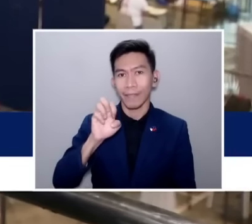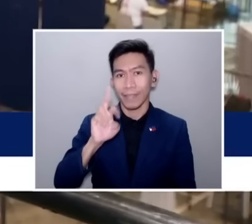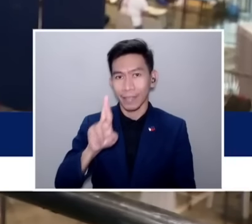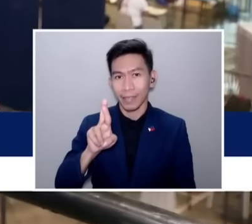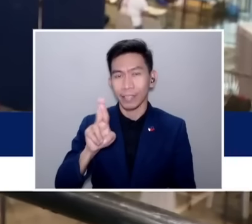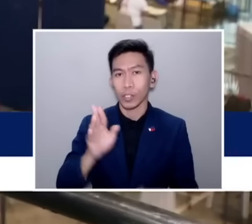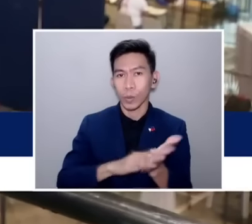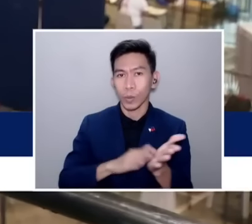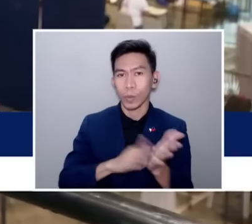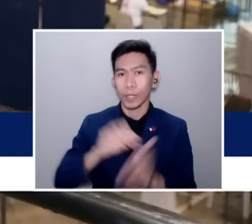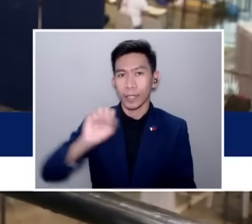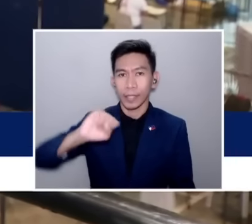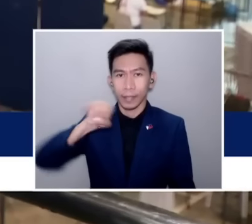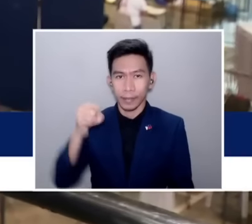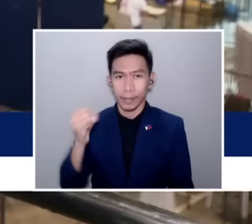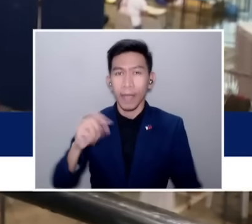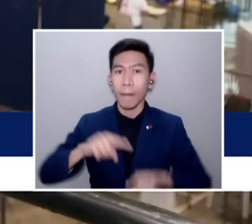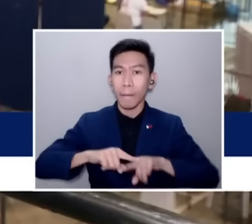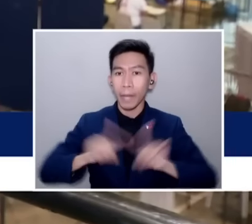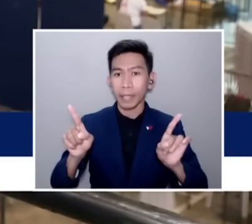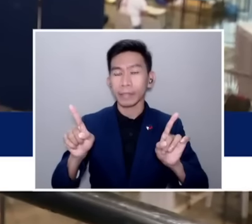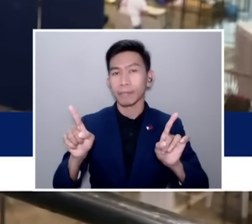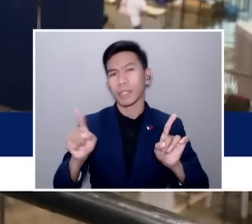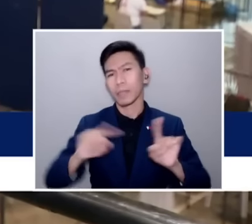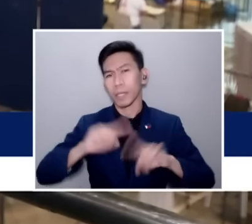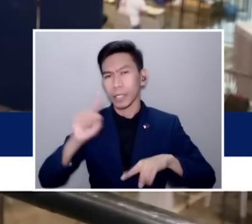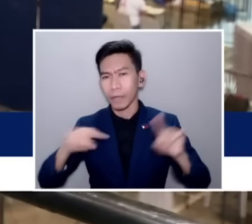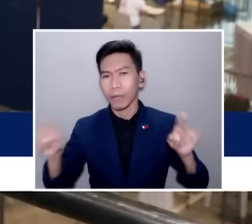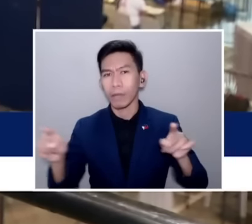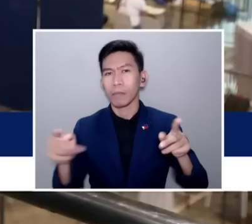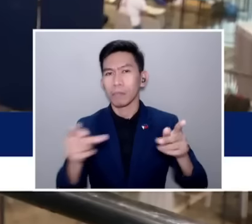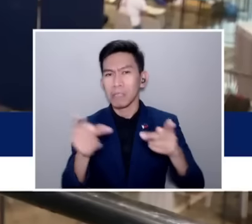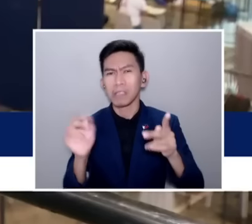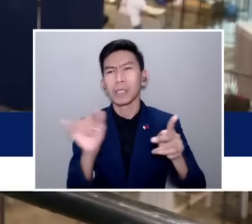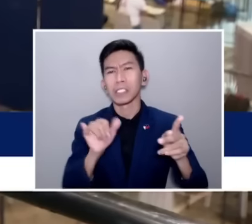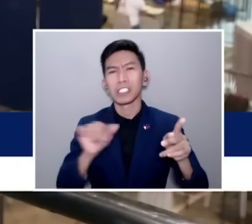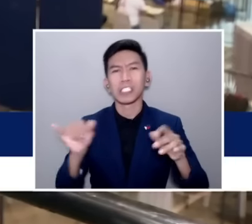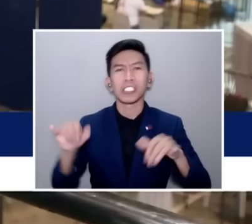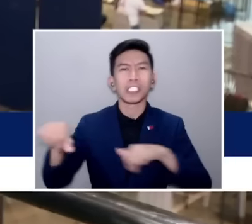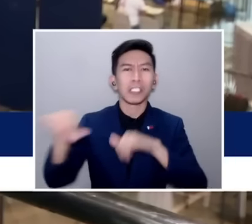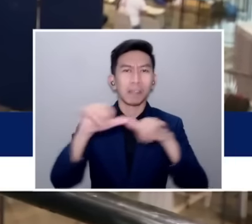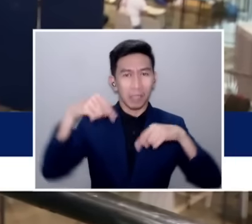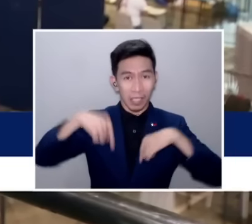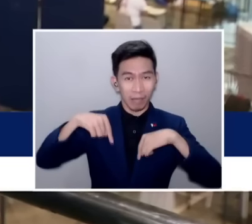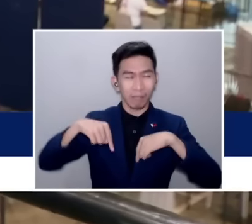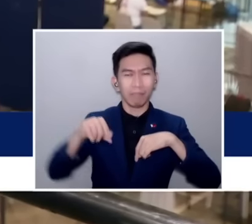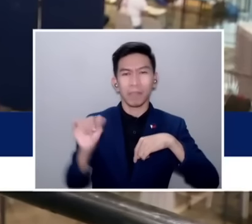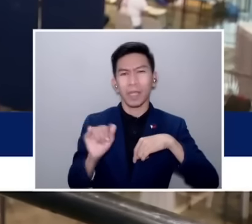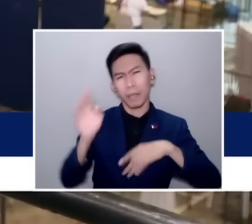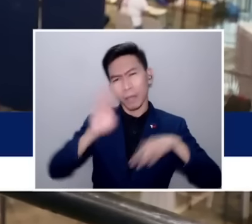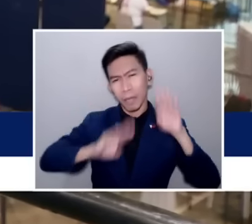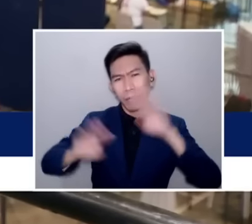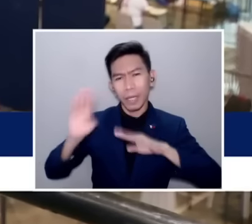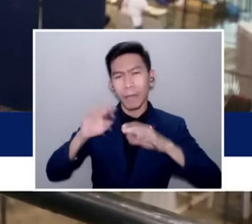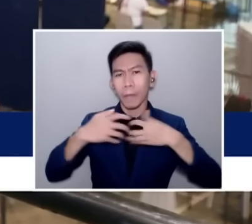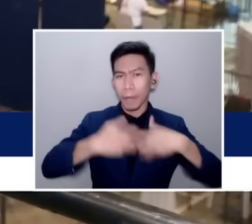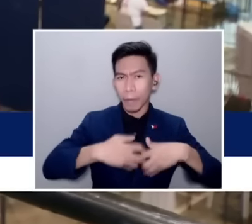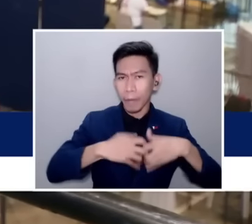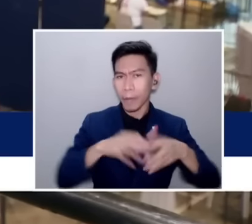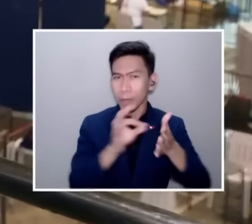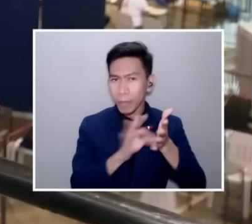Pero gaya rin ng ibang lugar ay nakaranas din ng maliit na aberya sa mga vote counting machines, pero agad din namang naresolbahan.